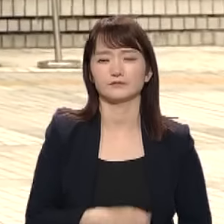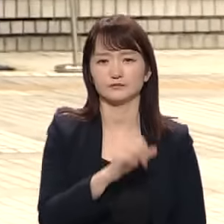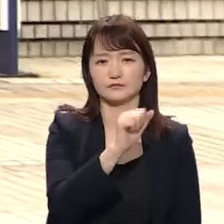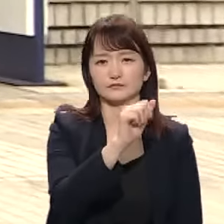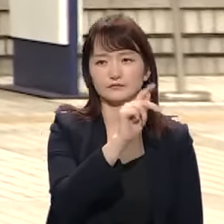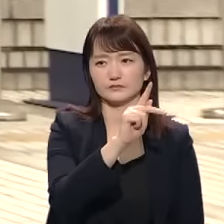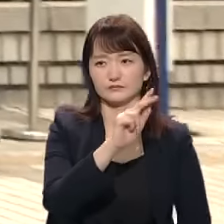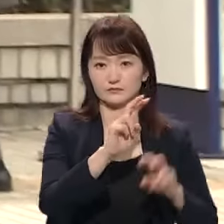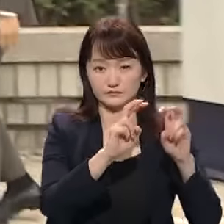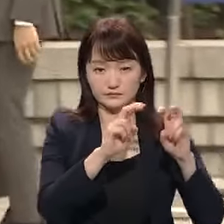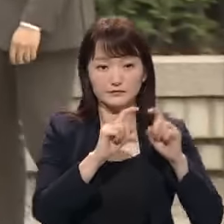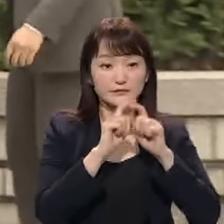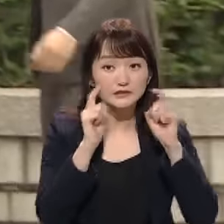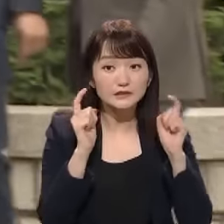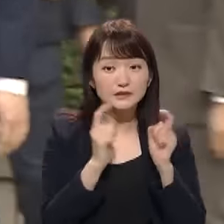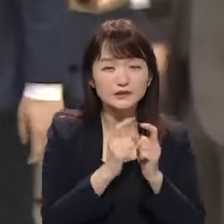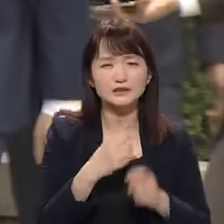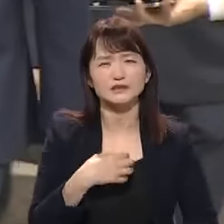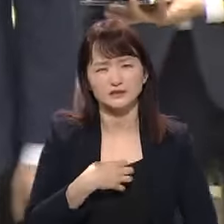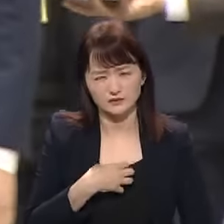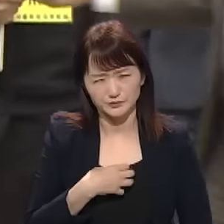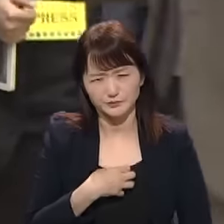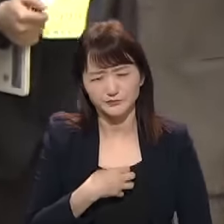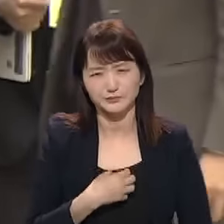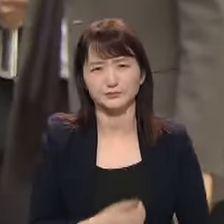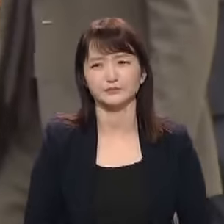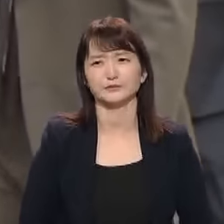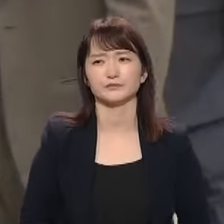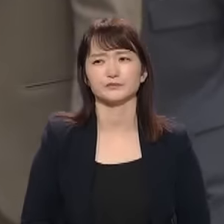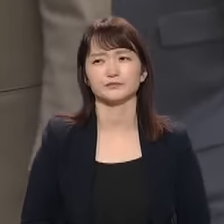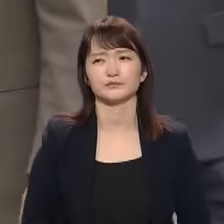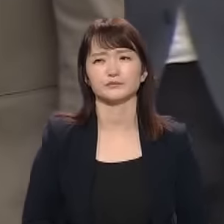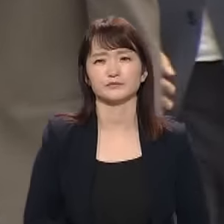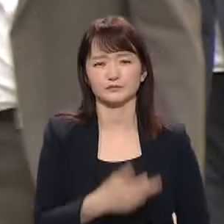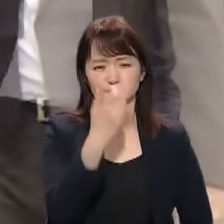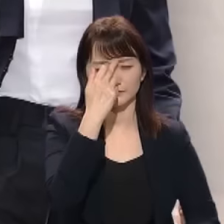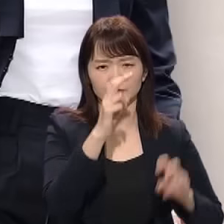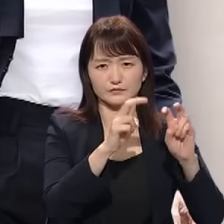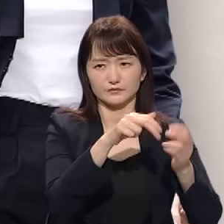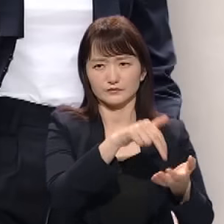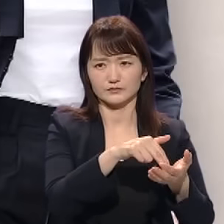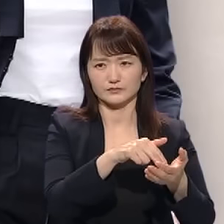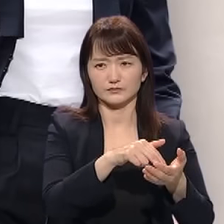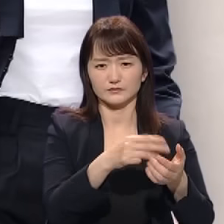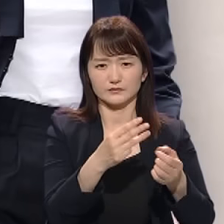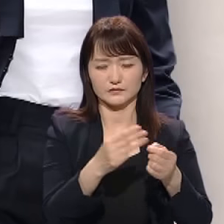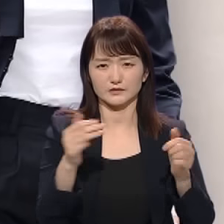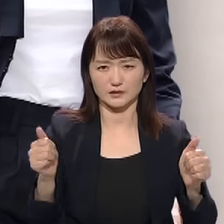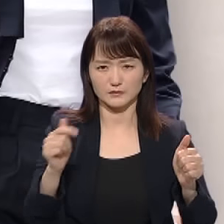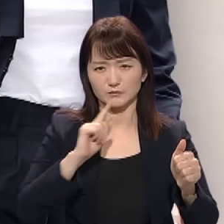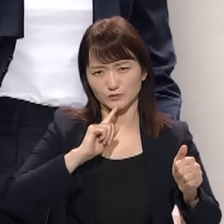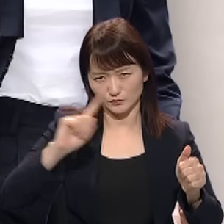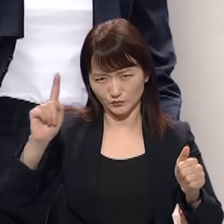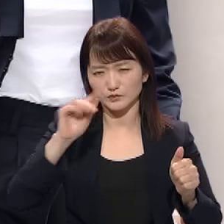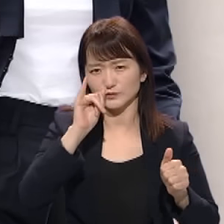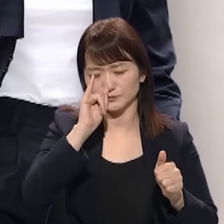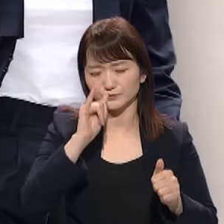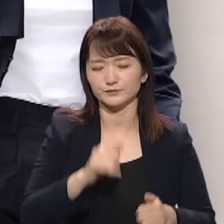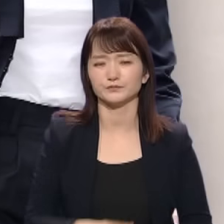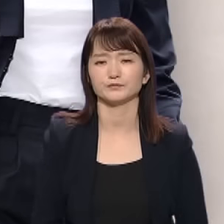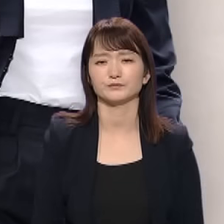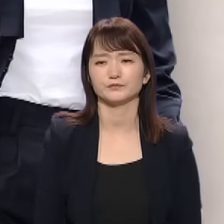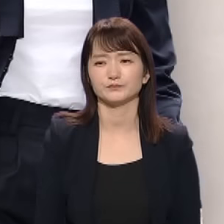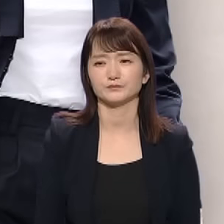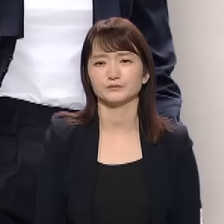SK그룹에도 또 최 회장 개인에게도 위기라는 평가가 나왔고요. 또 재계에서는 최 회장 측이 대법원에 상고할 가능성이 큰 걸로 보고 있습니다. 자,